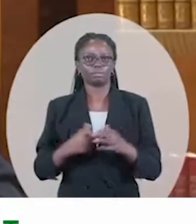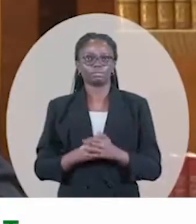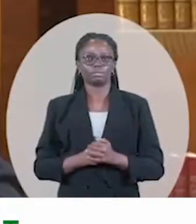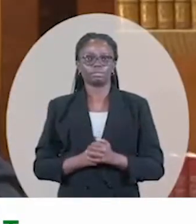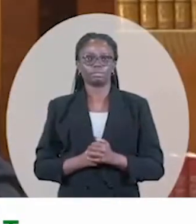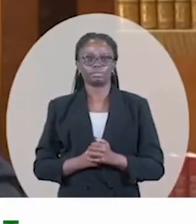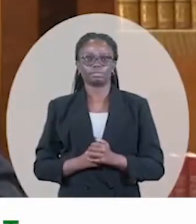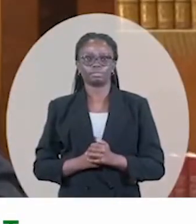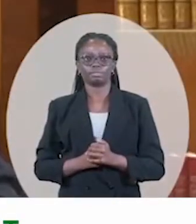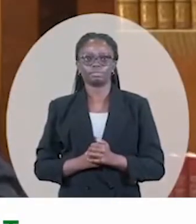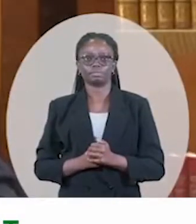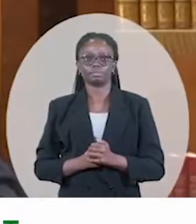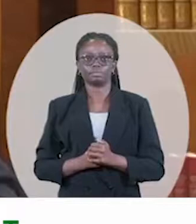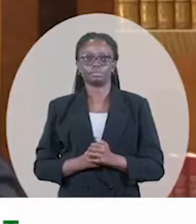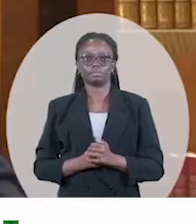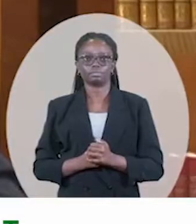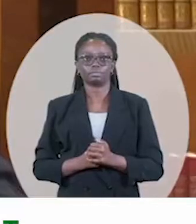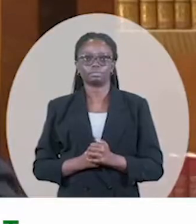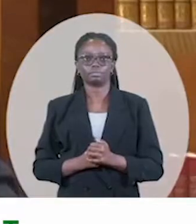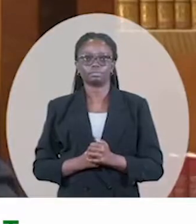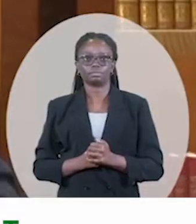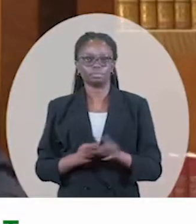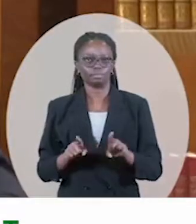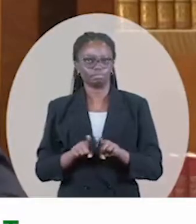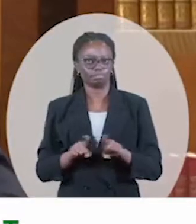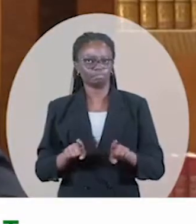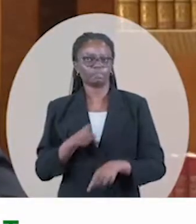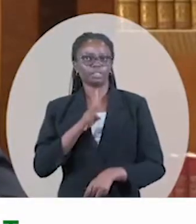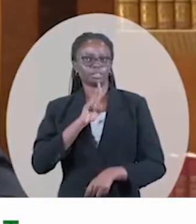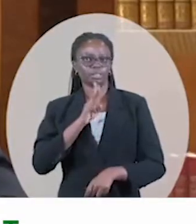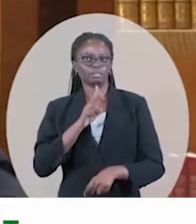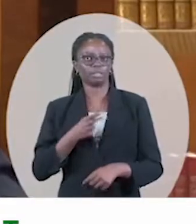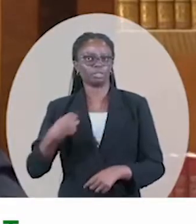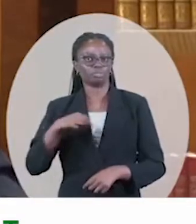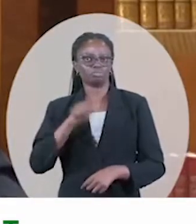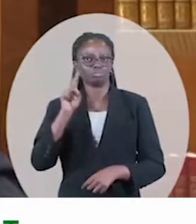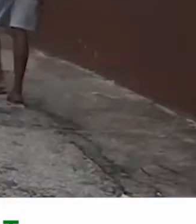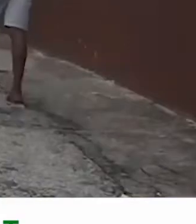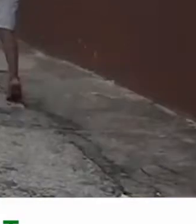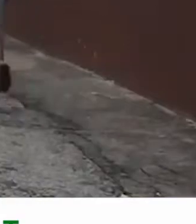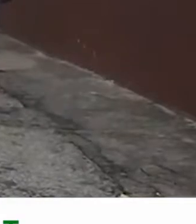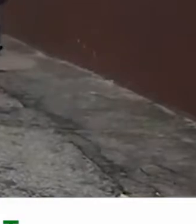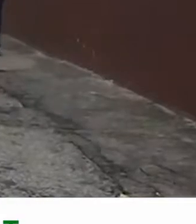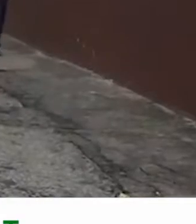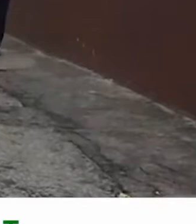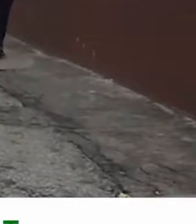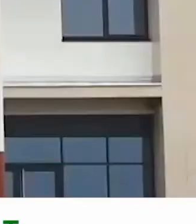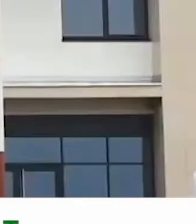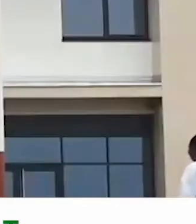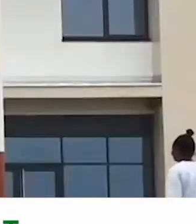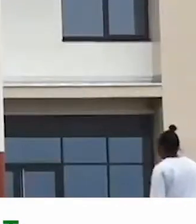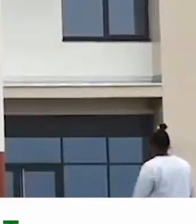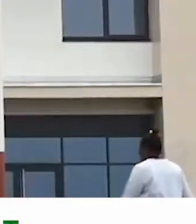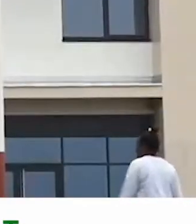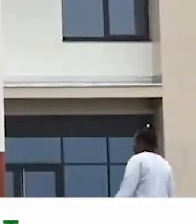rappelé l'accent mis par les autorités gabonaises dans l'offre de soins et de médicaments aux populations sur l'ensemble du